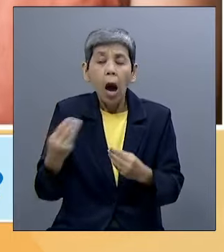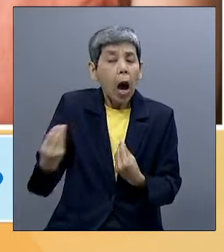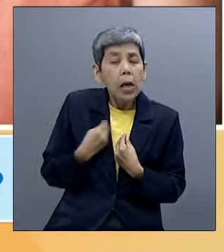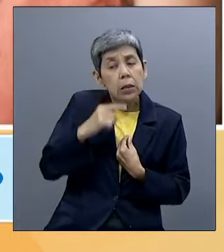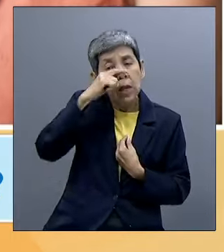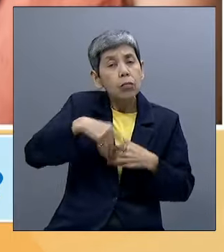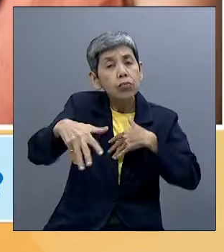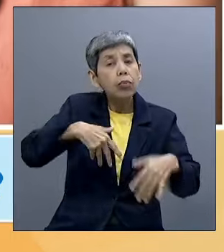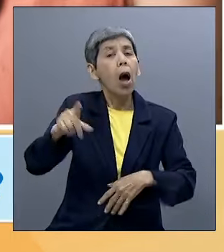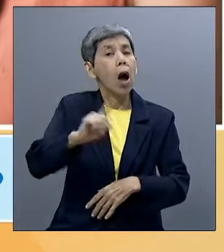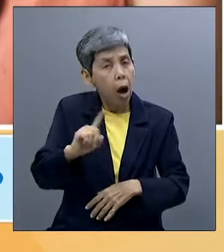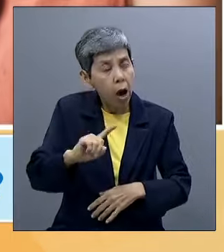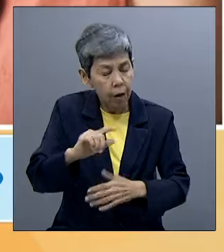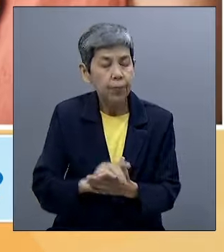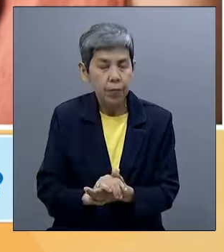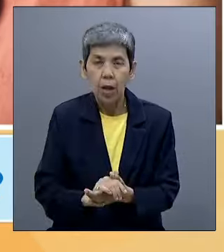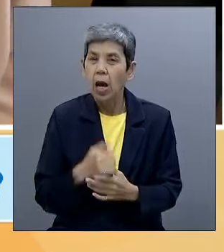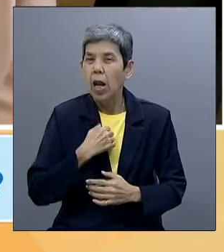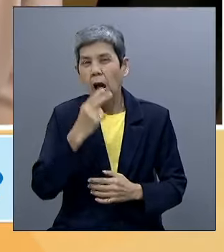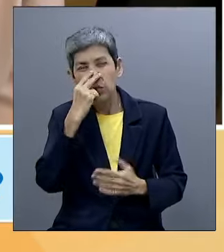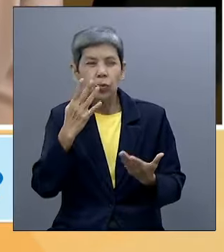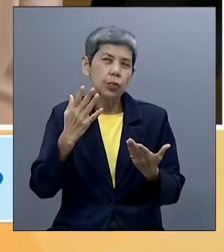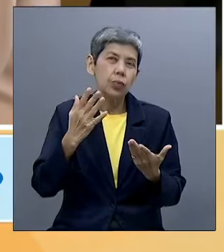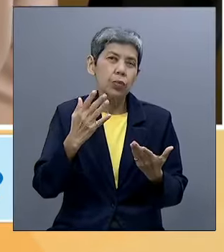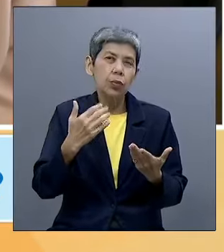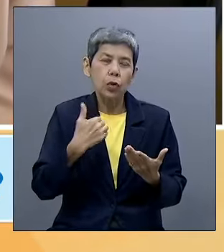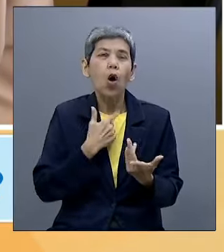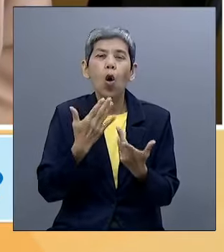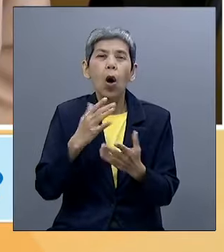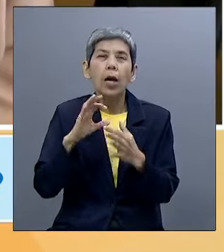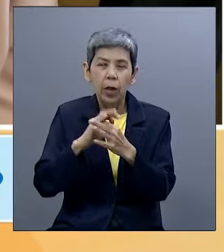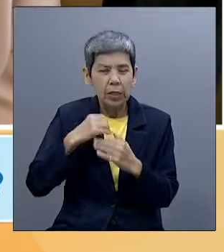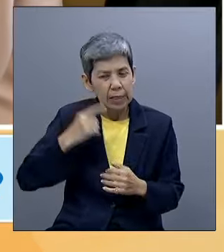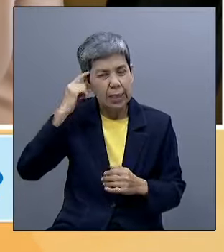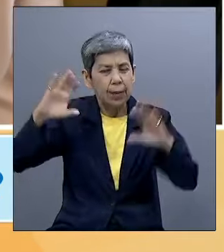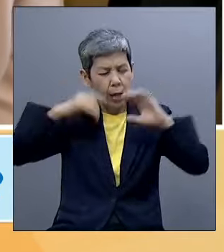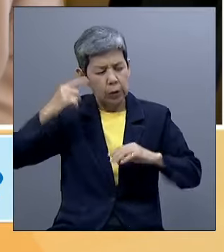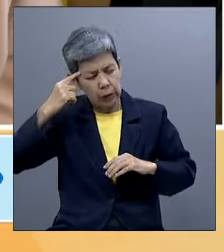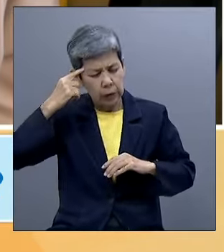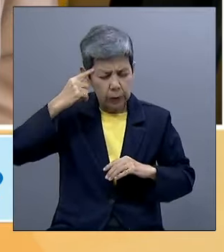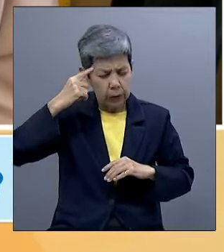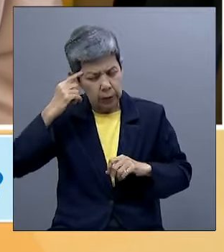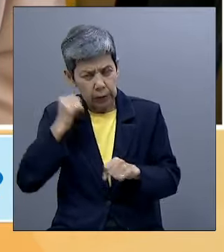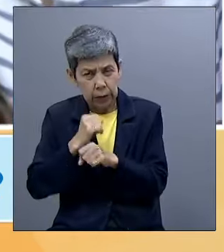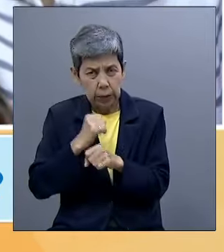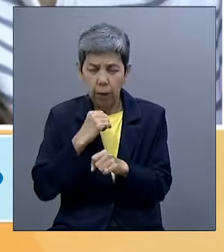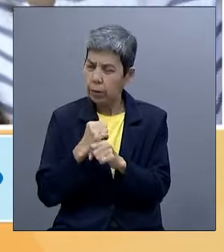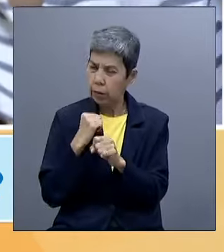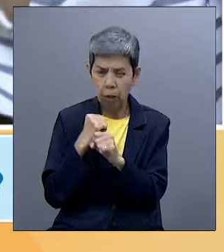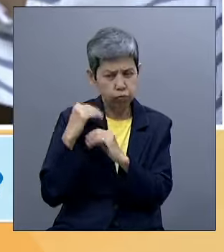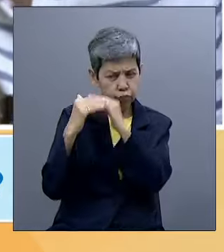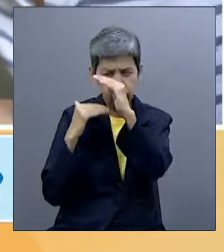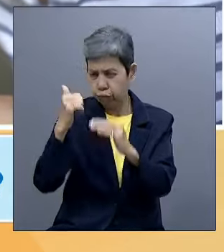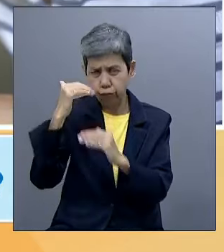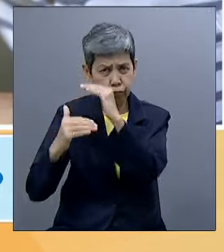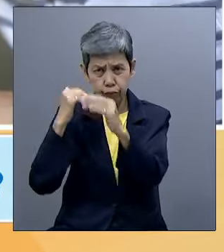ราะฉะนั้นจริงๆอันนี้เหมือนกับการต้องหวังพึ่งอ่ะการตัดสินใจของทางภาครัฐแหละว่าจะ go cloud first เนี่ย go อย่างไรไ